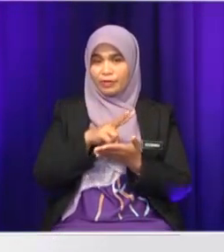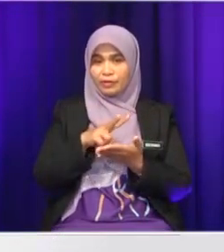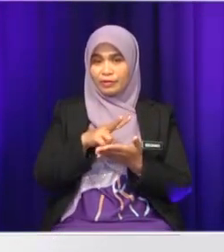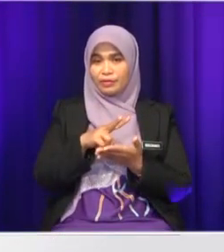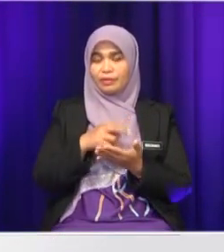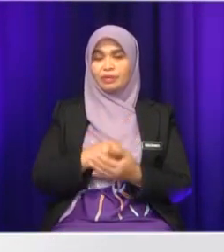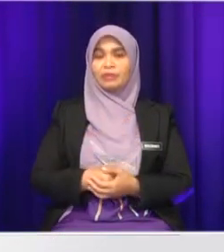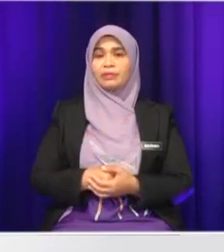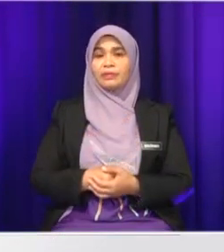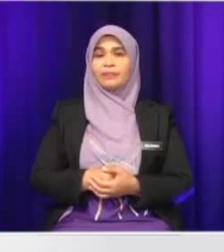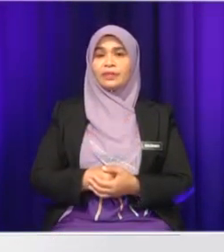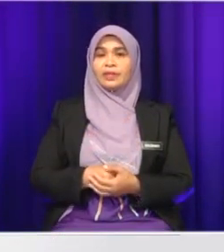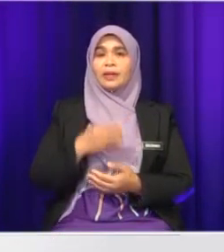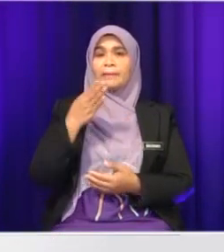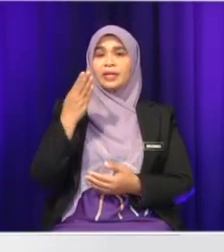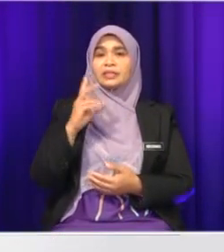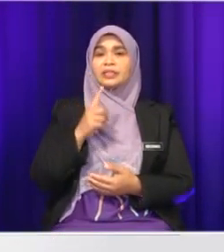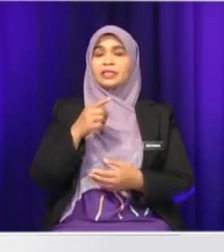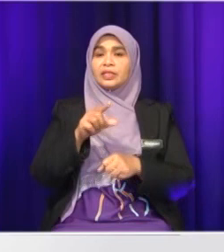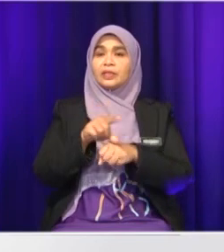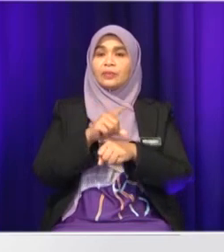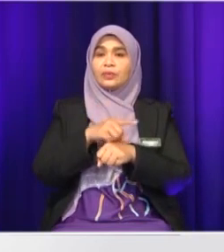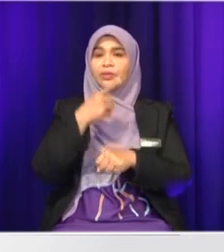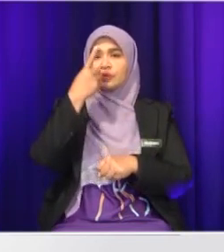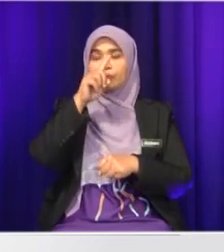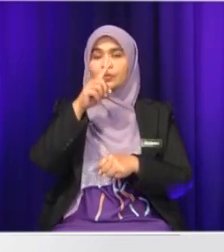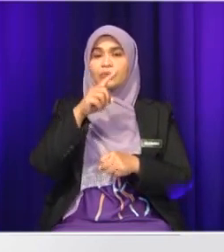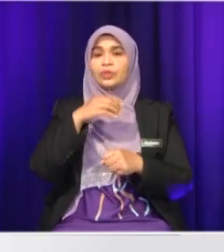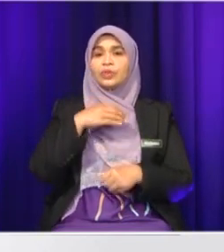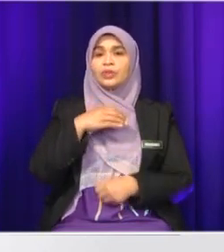Jadi ini biasanya kita guna untuk coklat